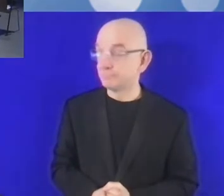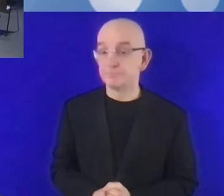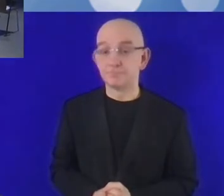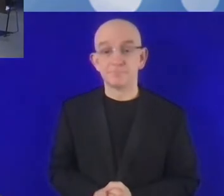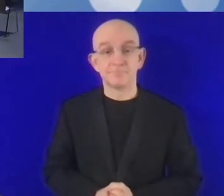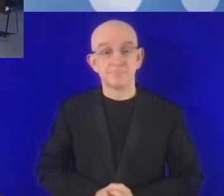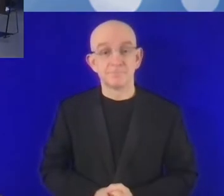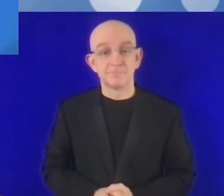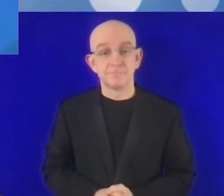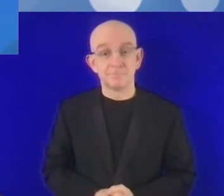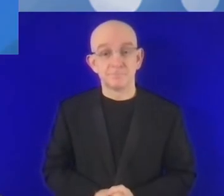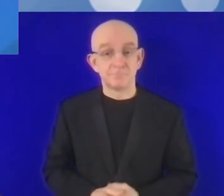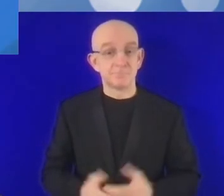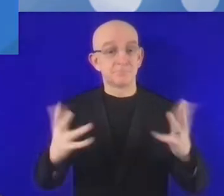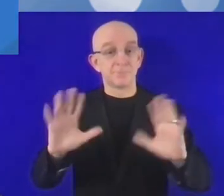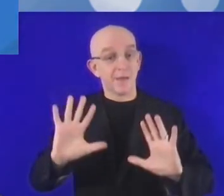pandémie de Covid-19